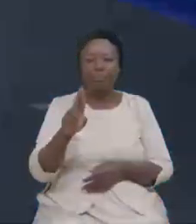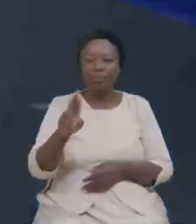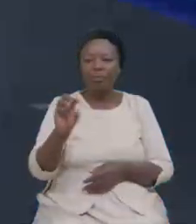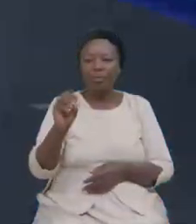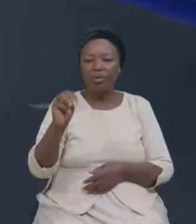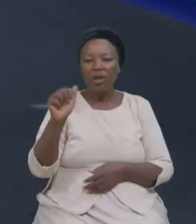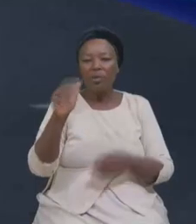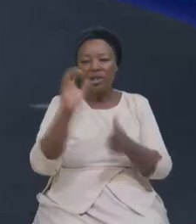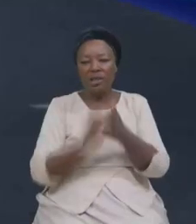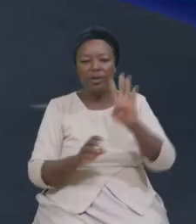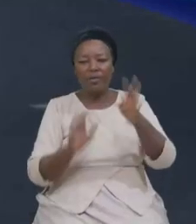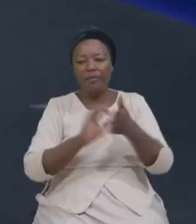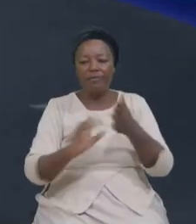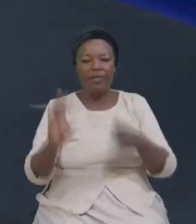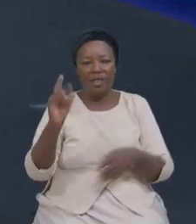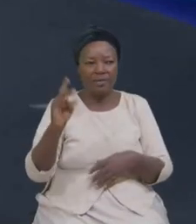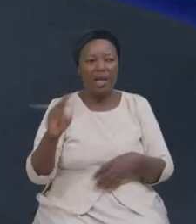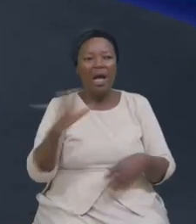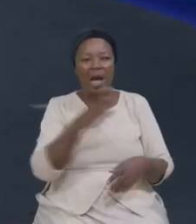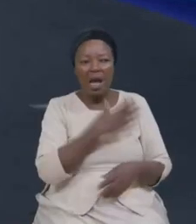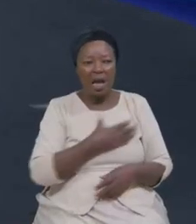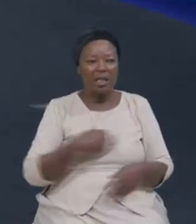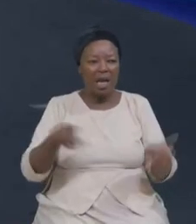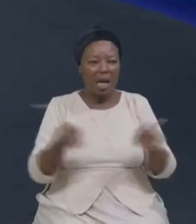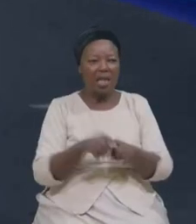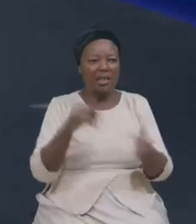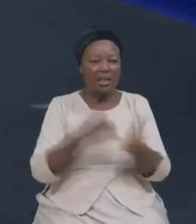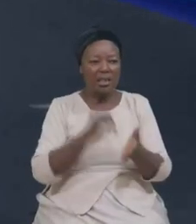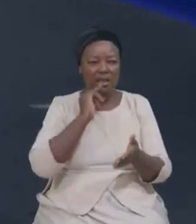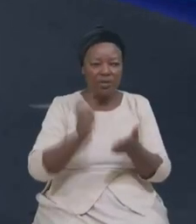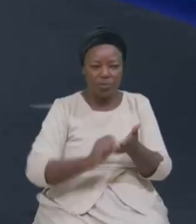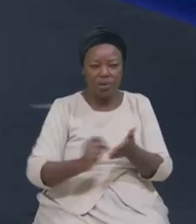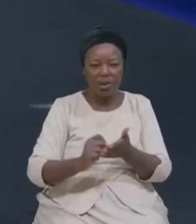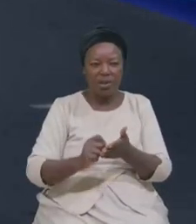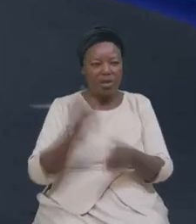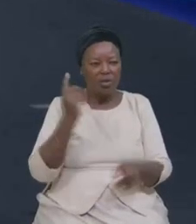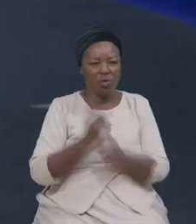Selon qu'il est écrit, je veux que vous notez ces mots. Selon qu'il est écrit,